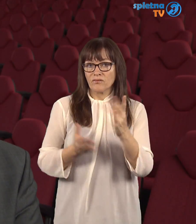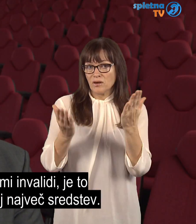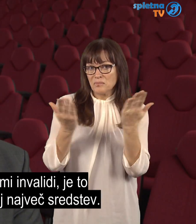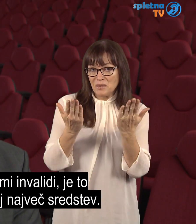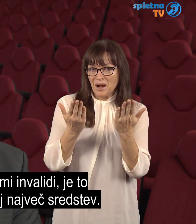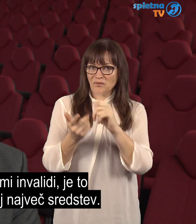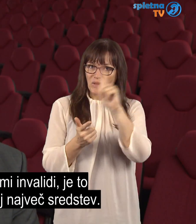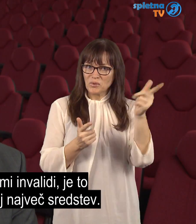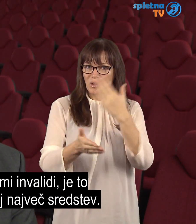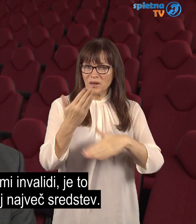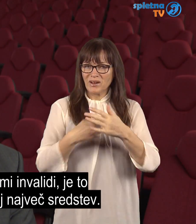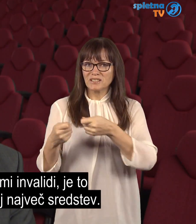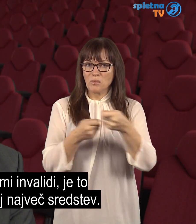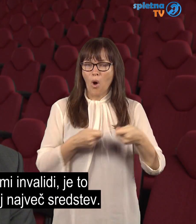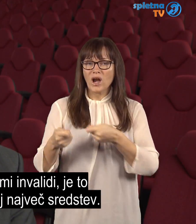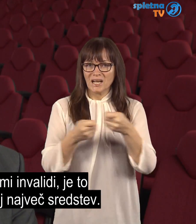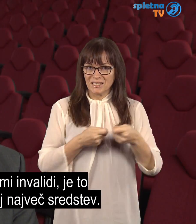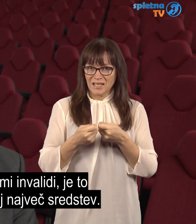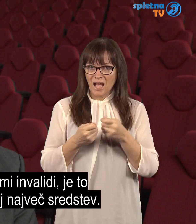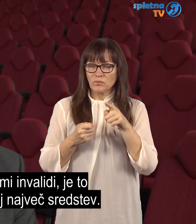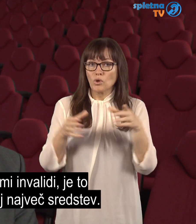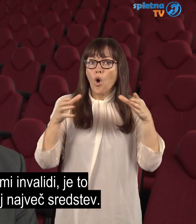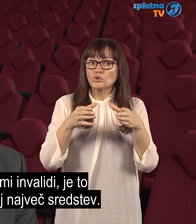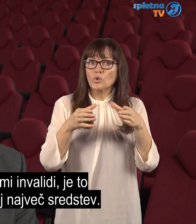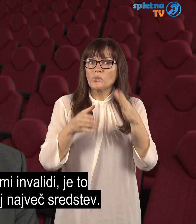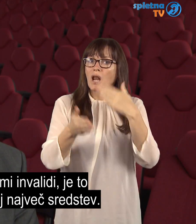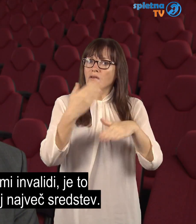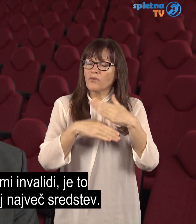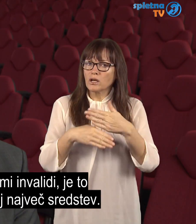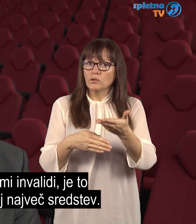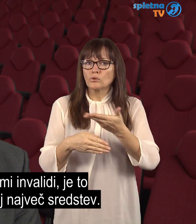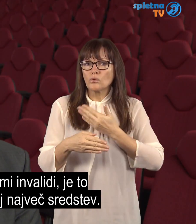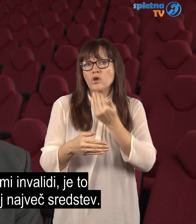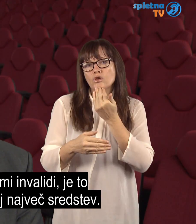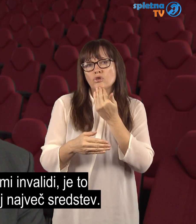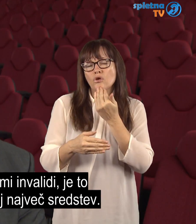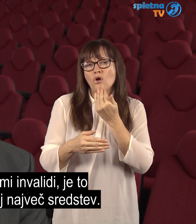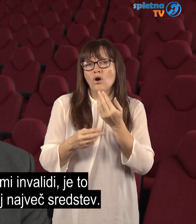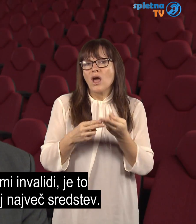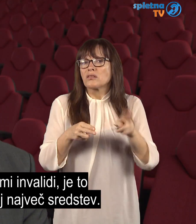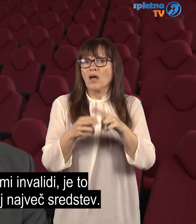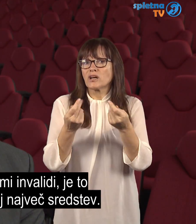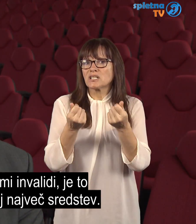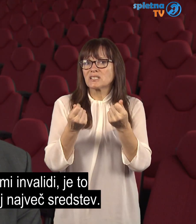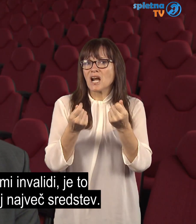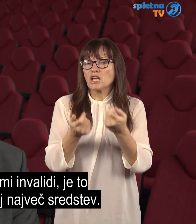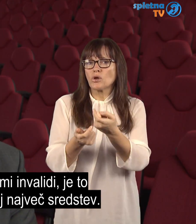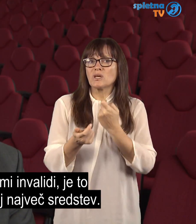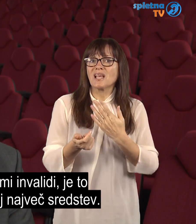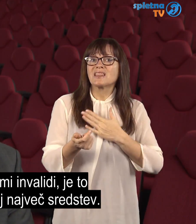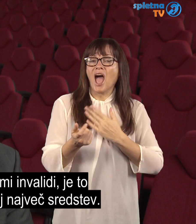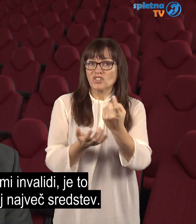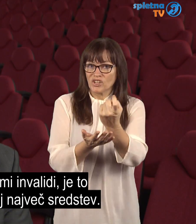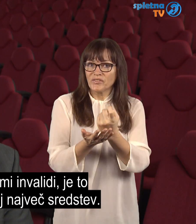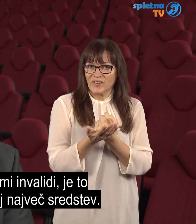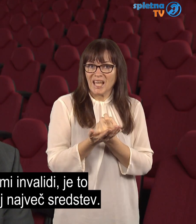V primerjavi z drugimi invalidskimi organizacijami je to skupina invalidov, ki dobi skorajda največ sredstev iz